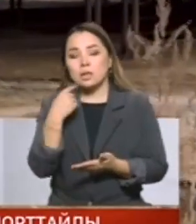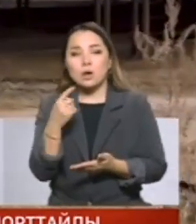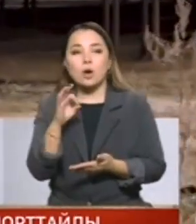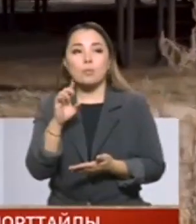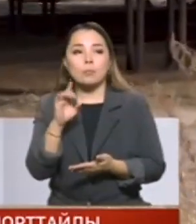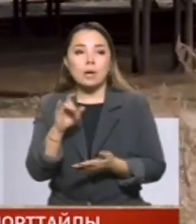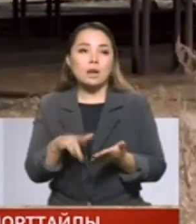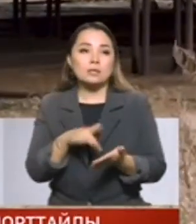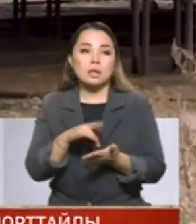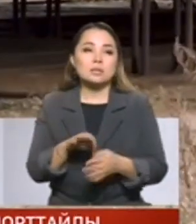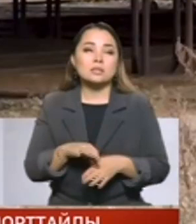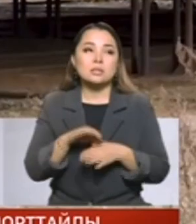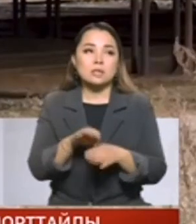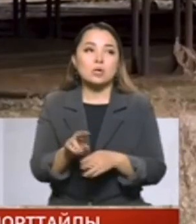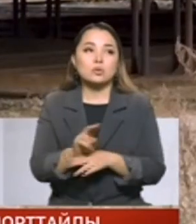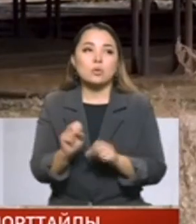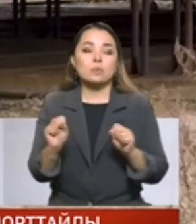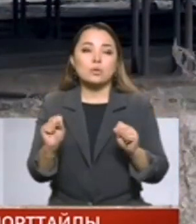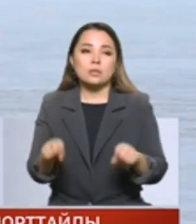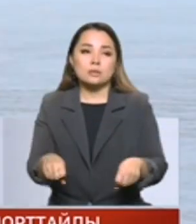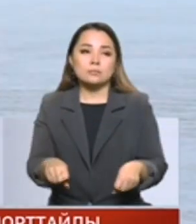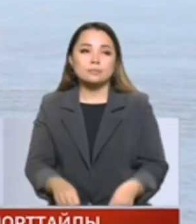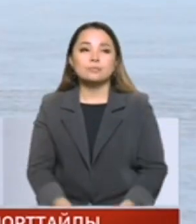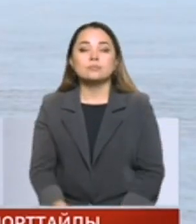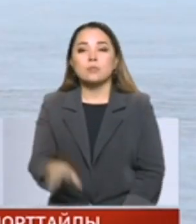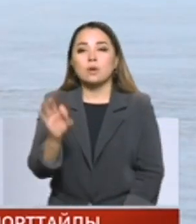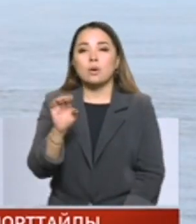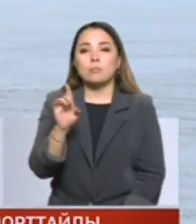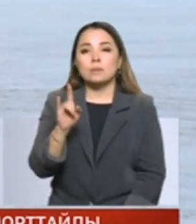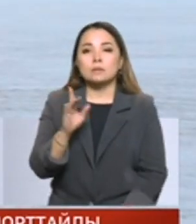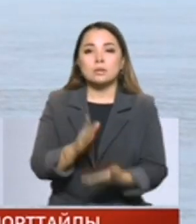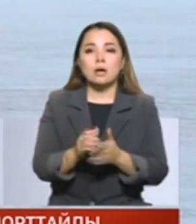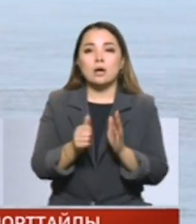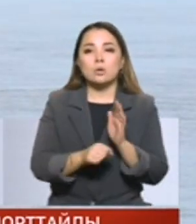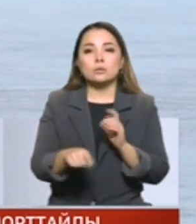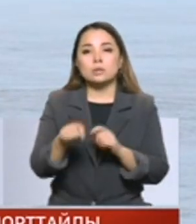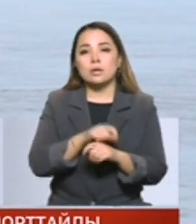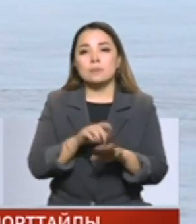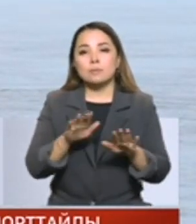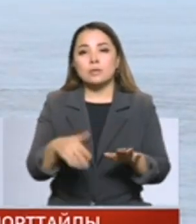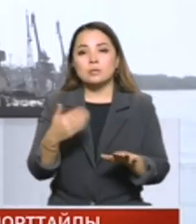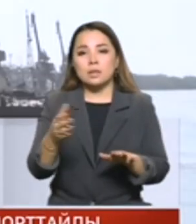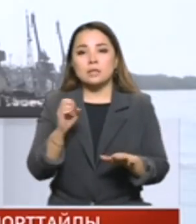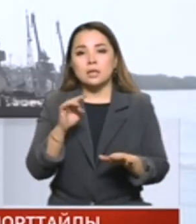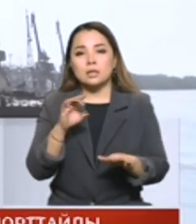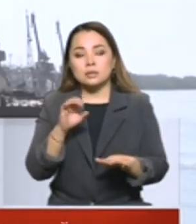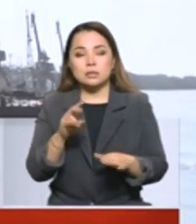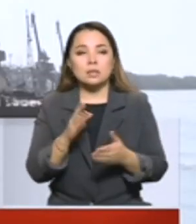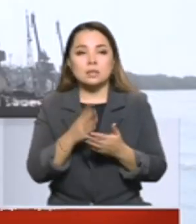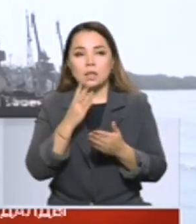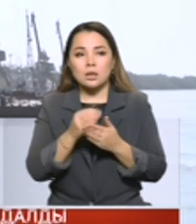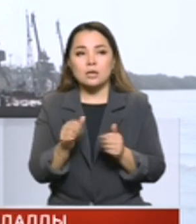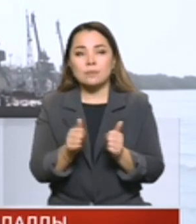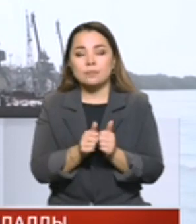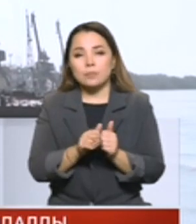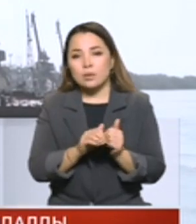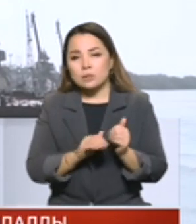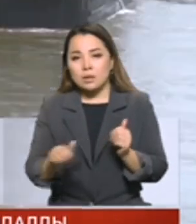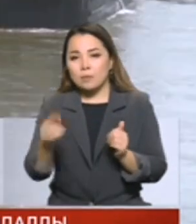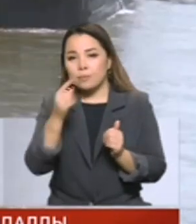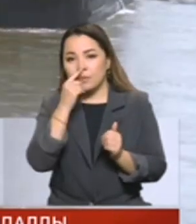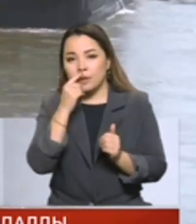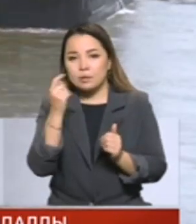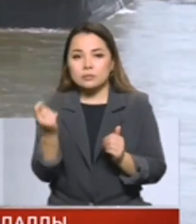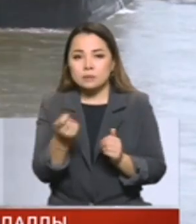Омбы қаласына апарып жөндеуге болады. Омбы бұл арадан 600 шақырым, оның үстіне Ертістің таяздығы кемелерге кедергі